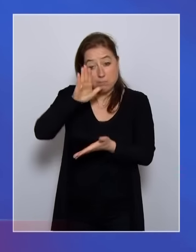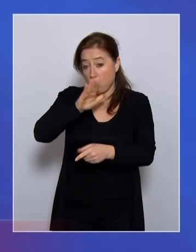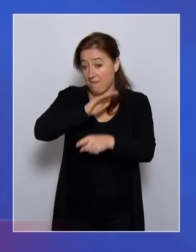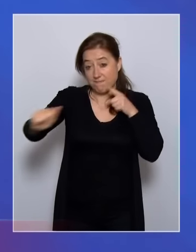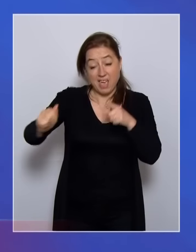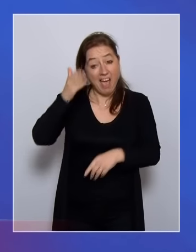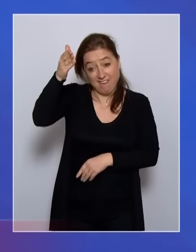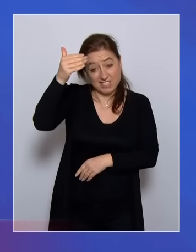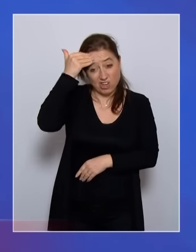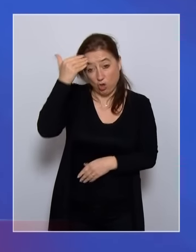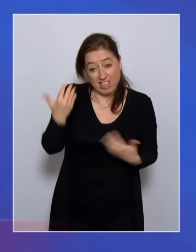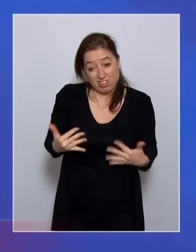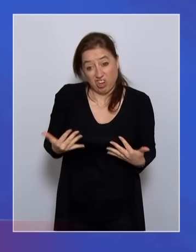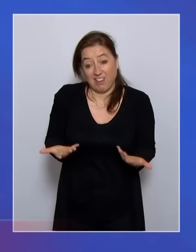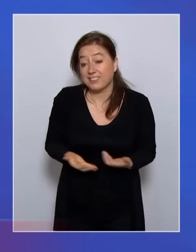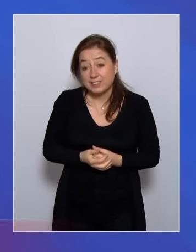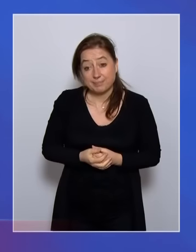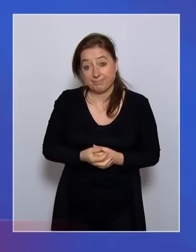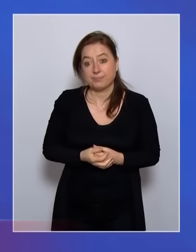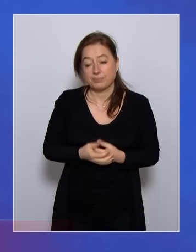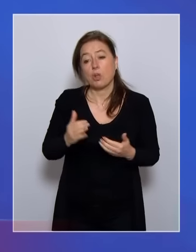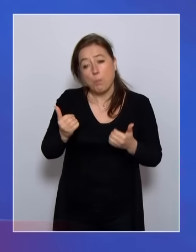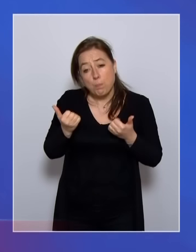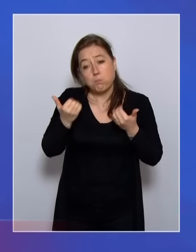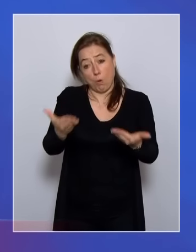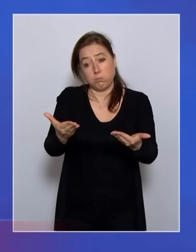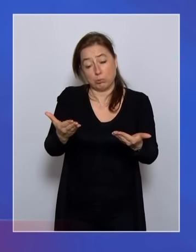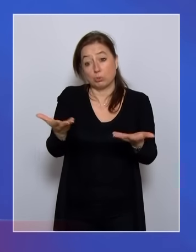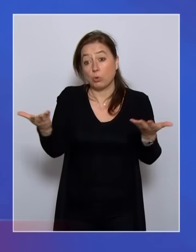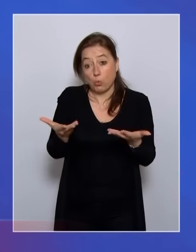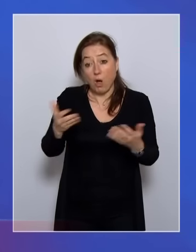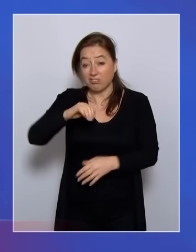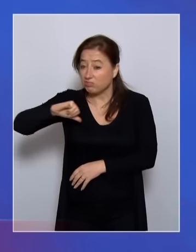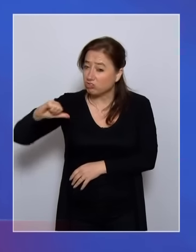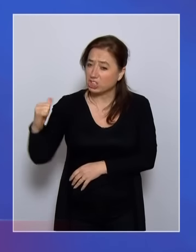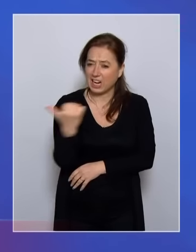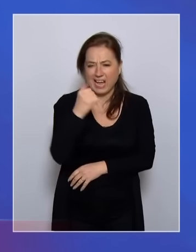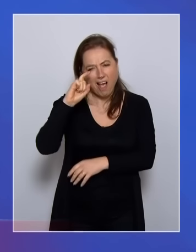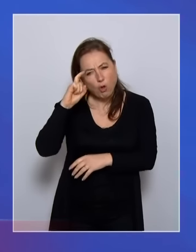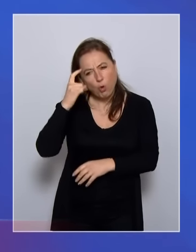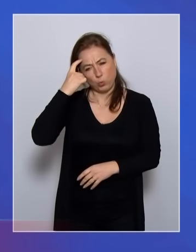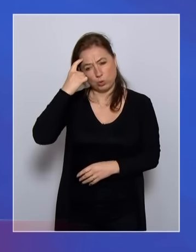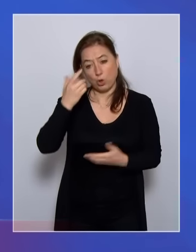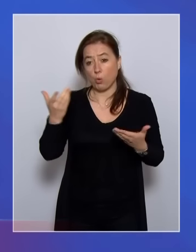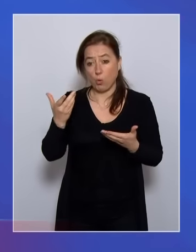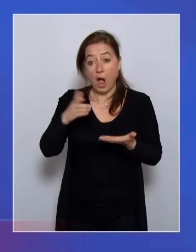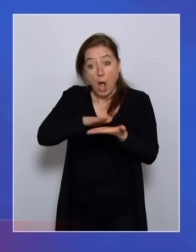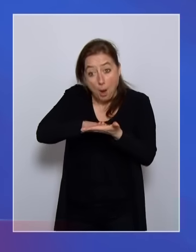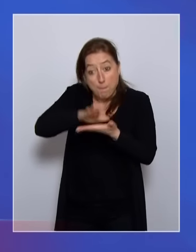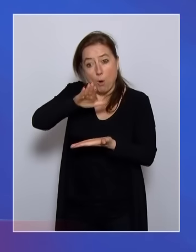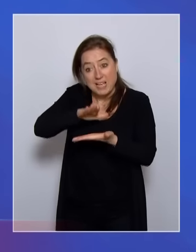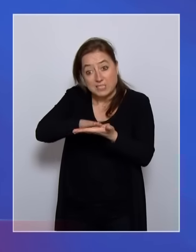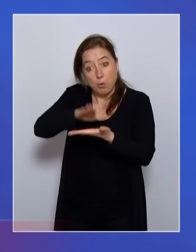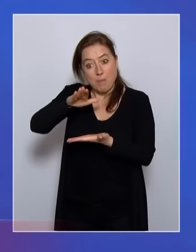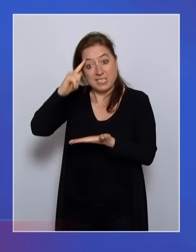et bien ce que je vous propose c'est fort de notre lucidité de nous faire ces quelques grandes promesses